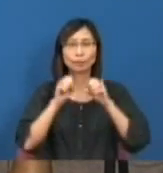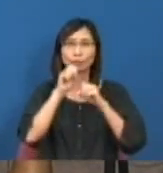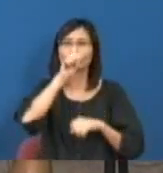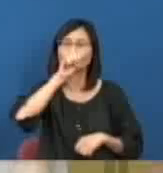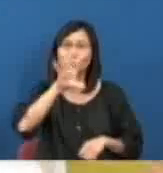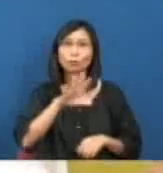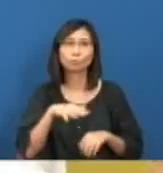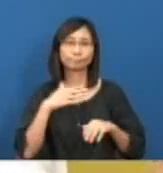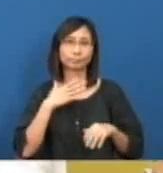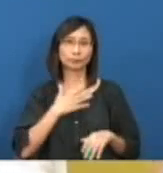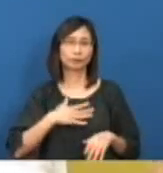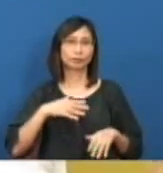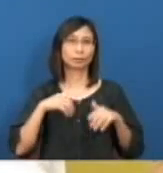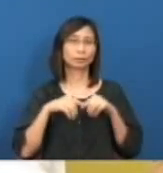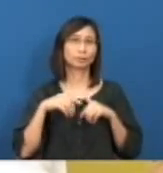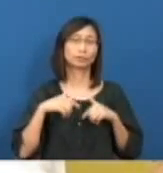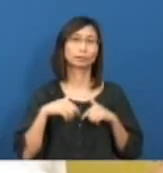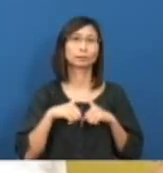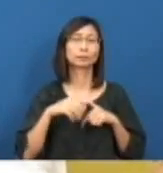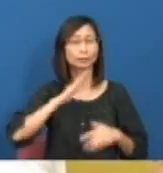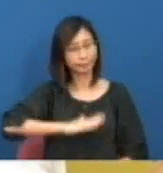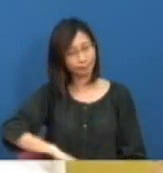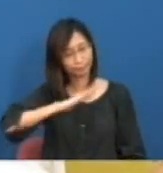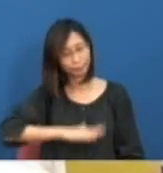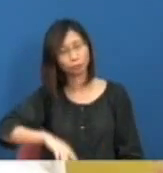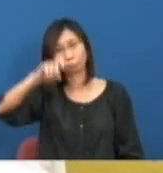樣去回憶咯。佢係要為咗